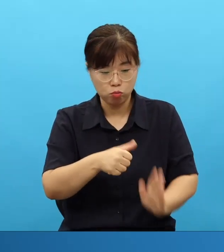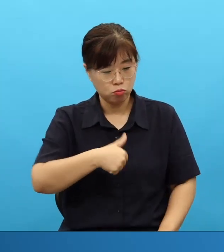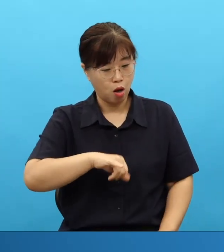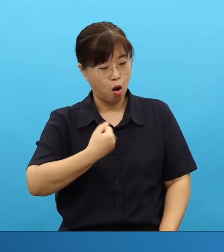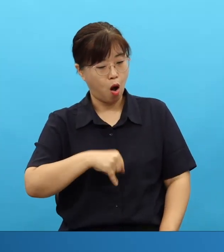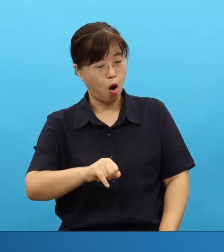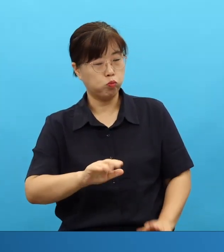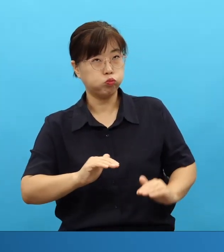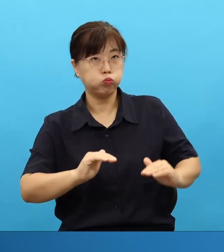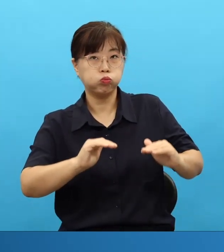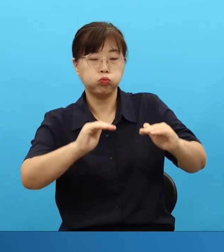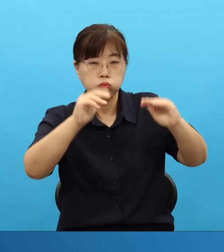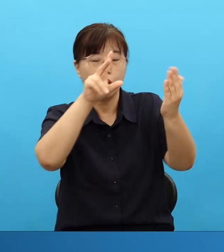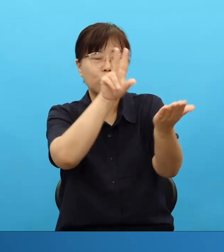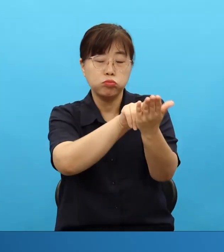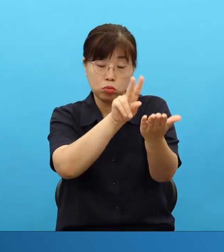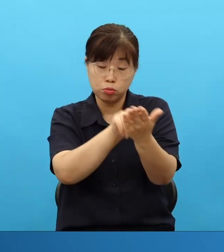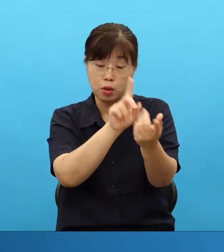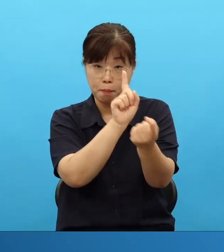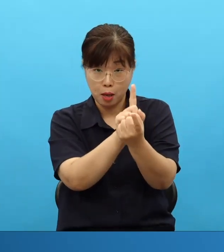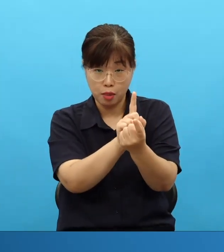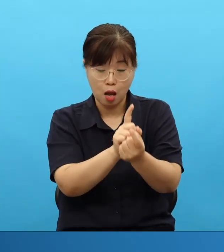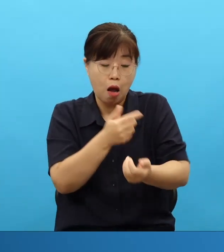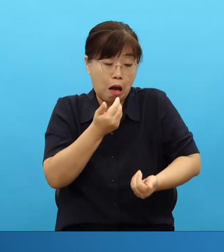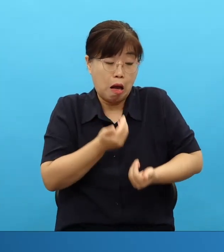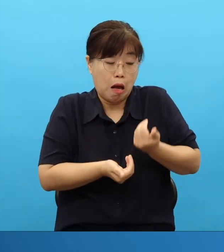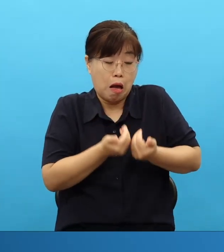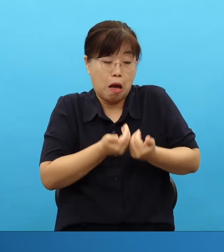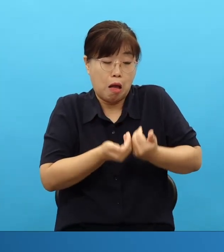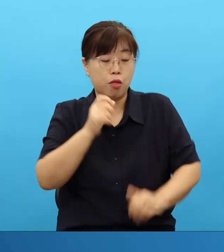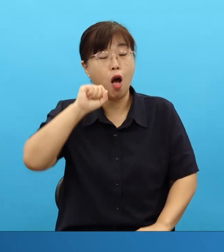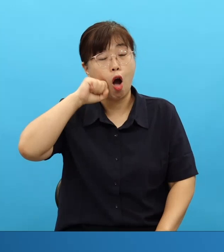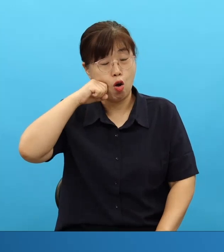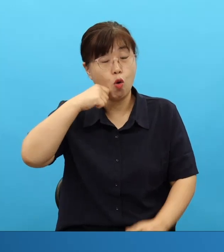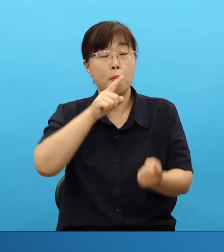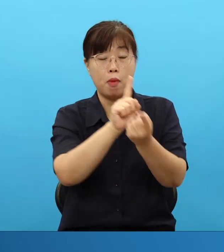있또 히 어려 갈이 기리고